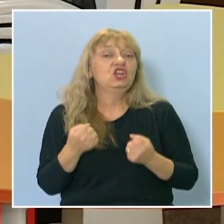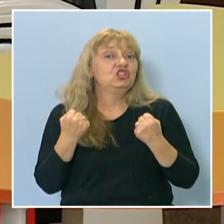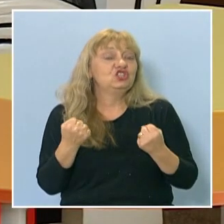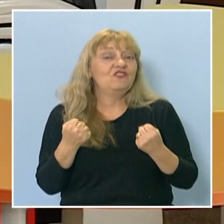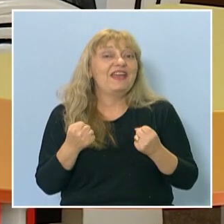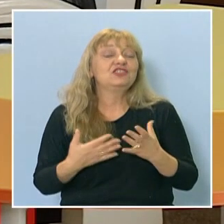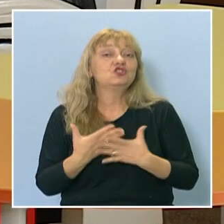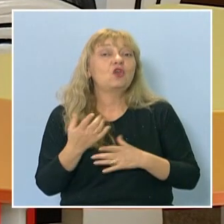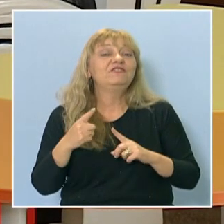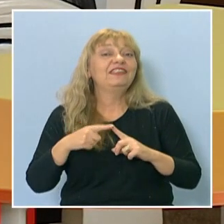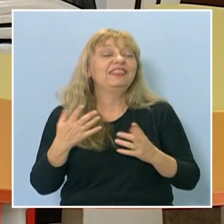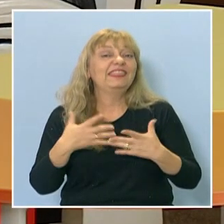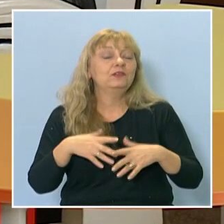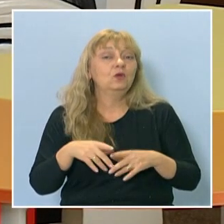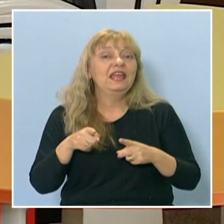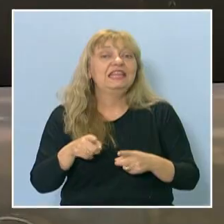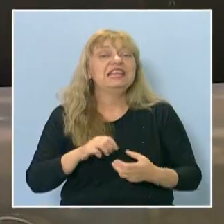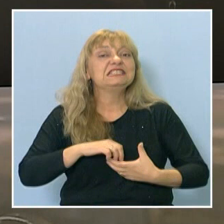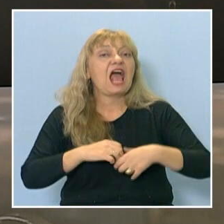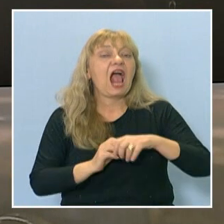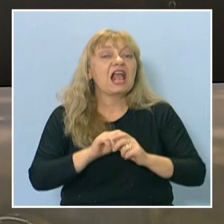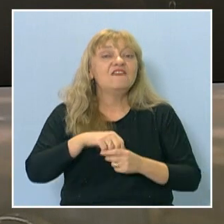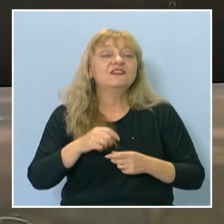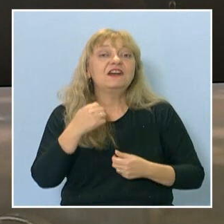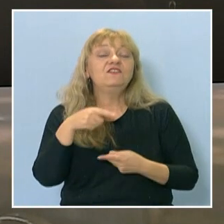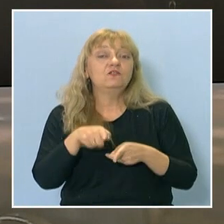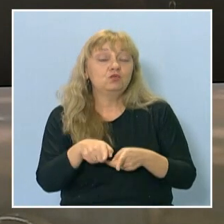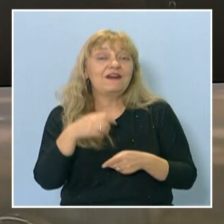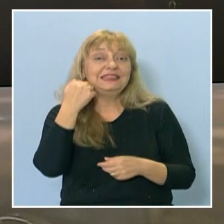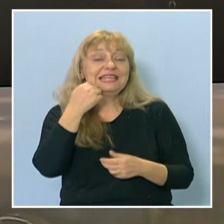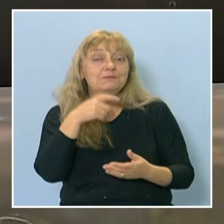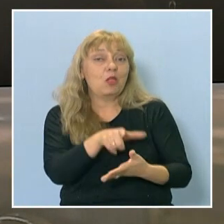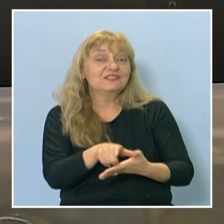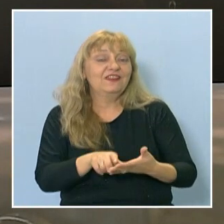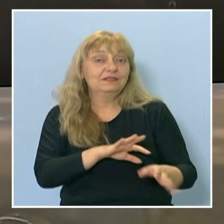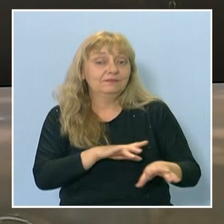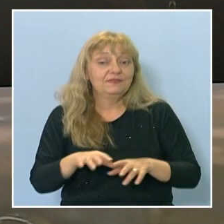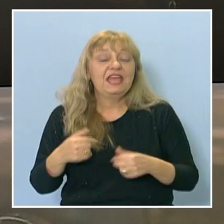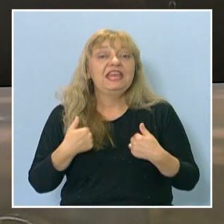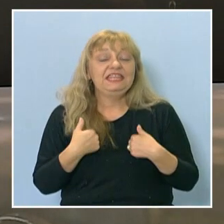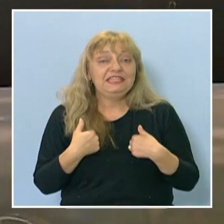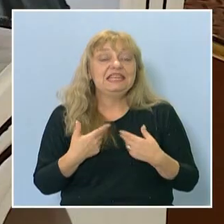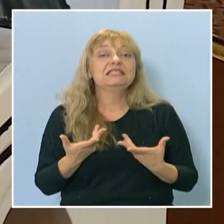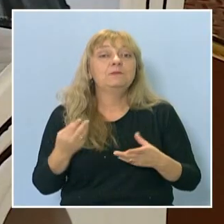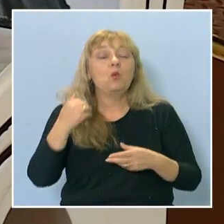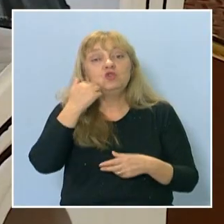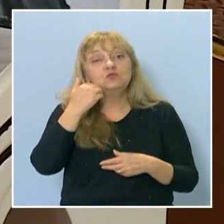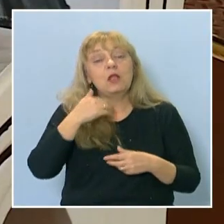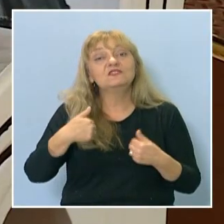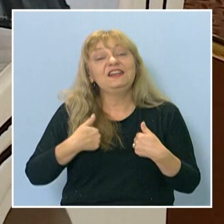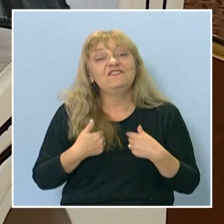живеят с тях. Те са много гъвкави в това да използват устройствата и разбира се, ние сме го вплели в нашата иновация,